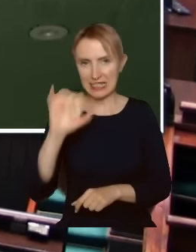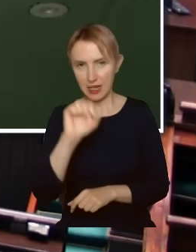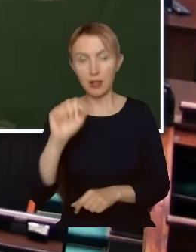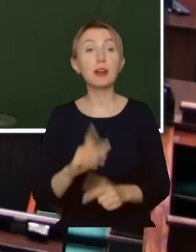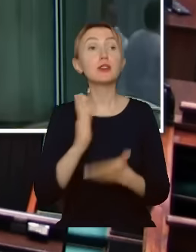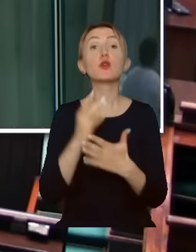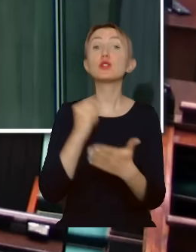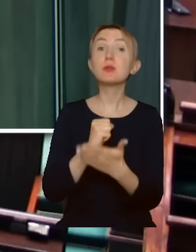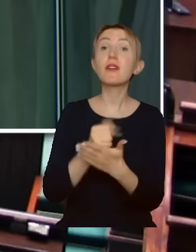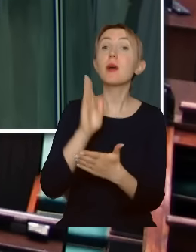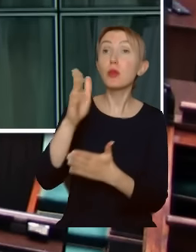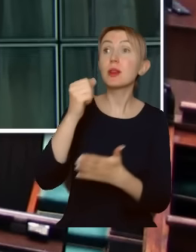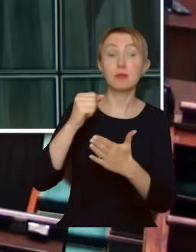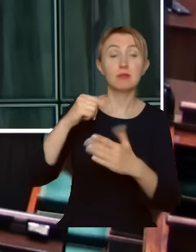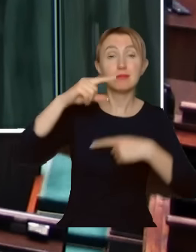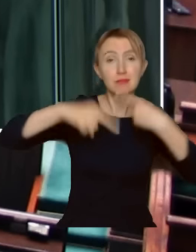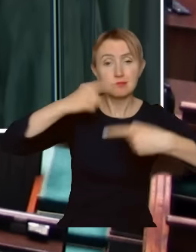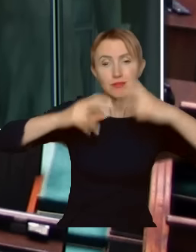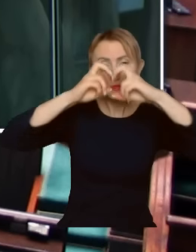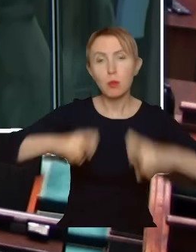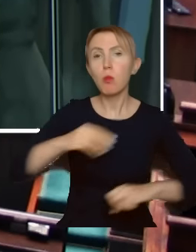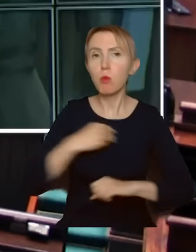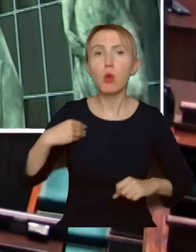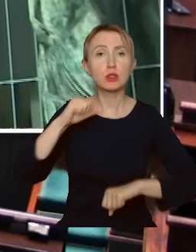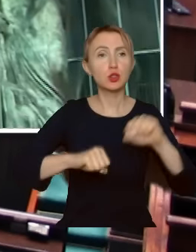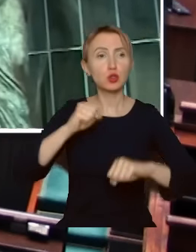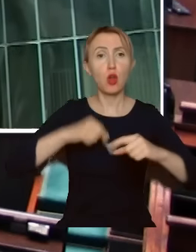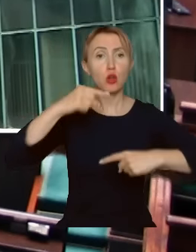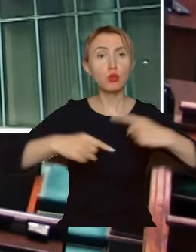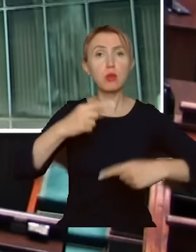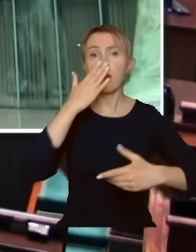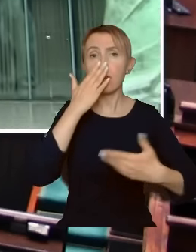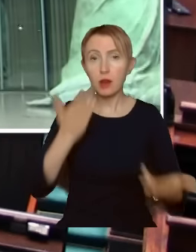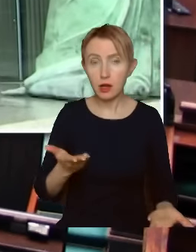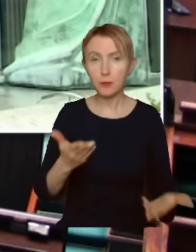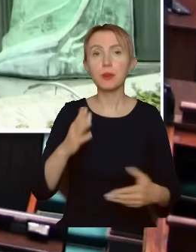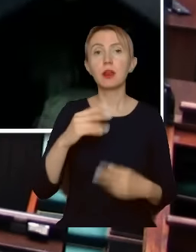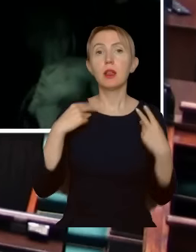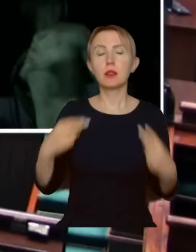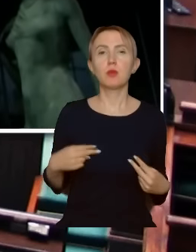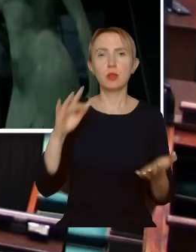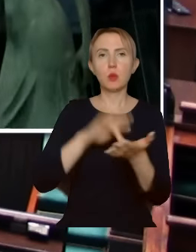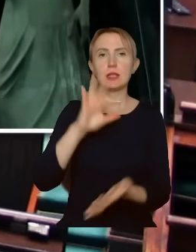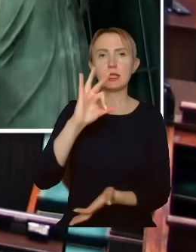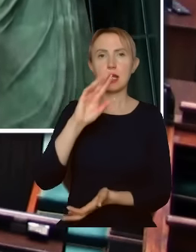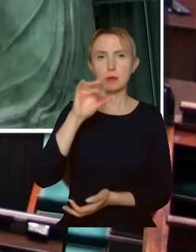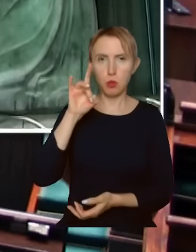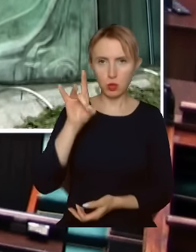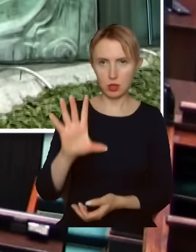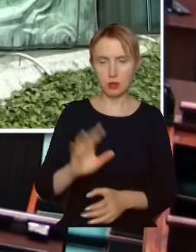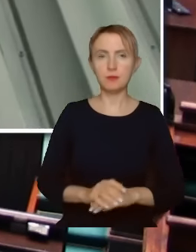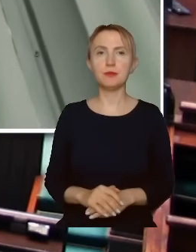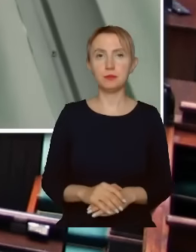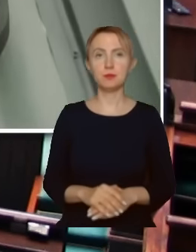dzieje potem ze sprawami polskimi przed polskimi sądami w Trybunale w Strasburgu tutaj Trybunał w